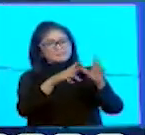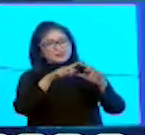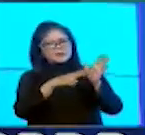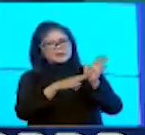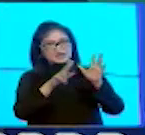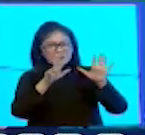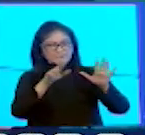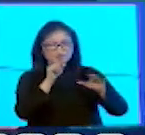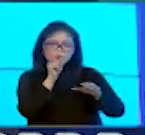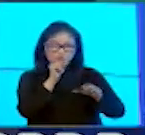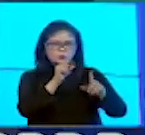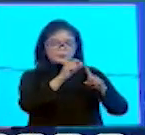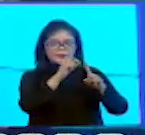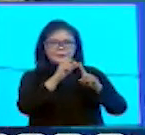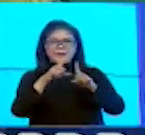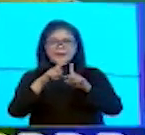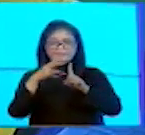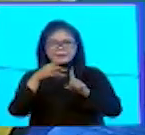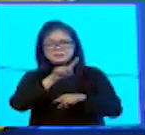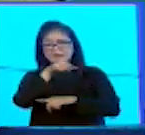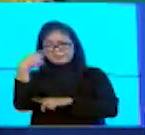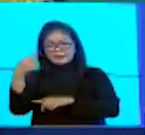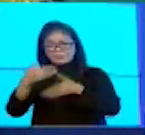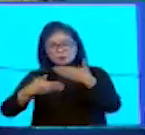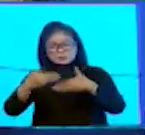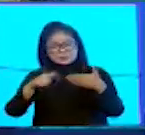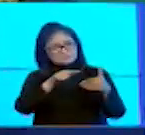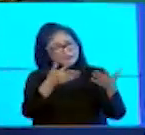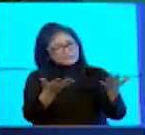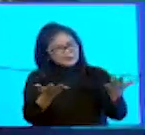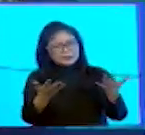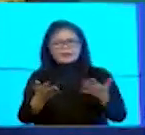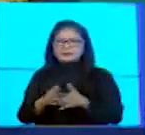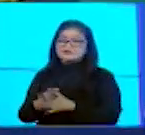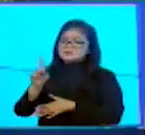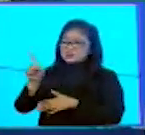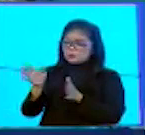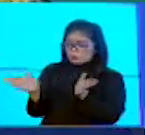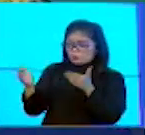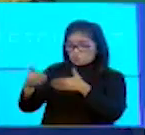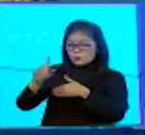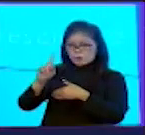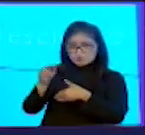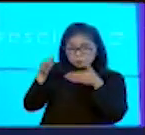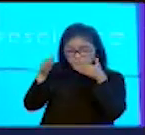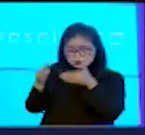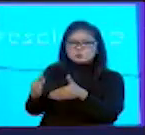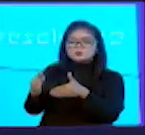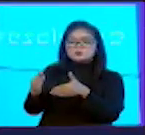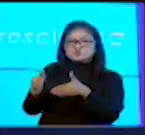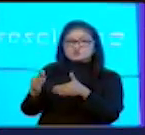menghadapi PPDB yang masih akan terus dilangsungkan ini, Bu? Kita siapkan ada di sana, ada satu ruangan di mana di dalam ruangan itu kita